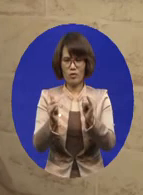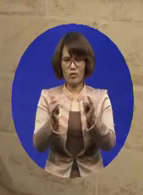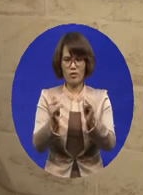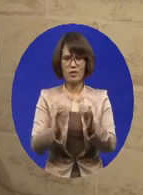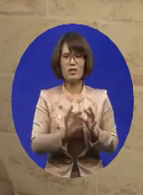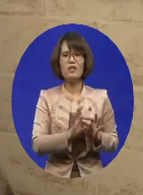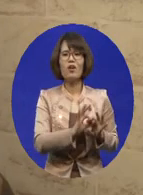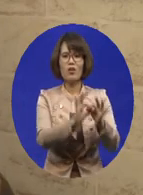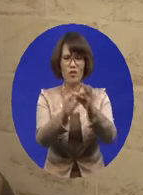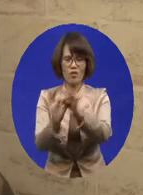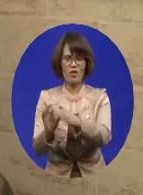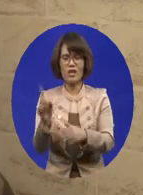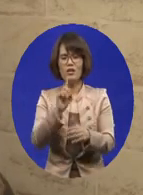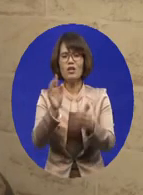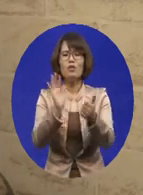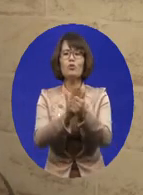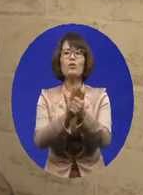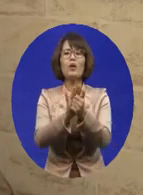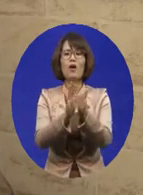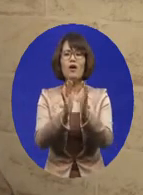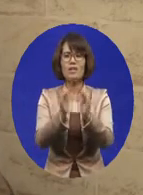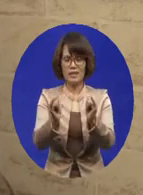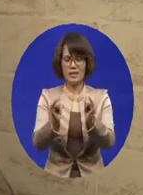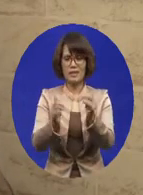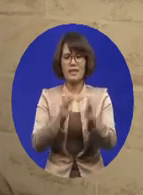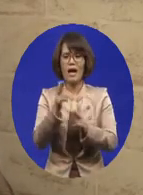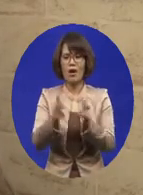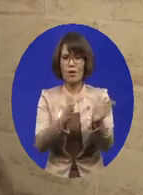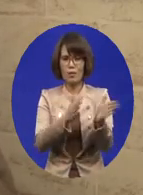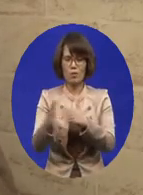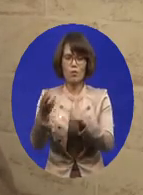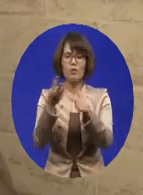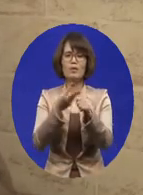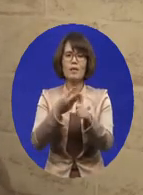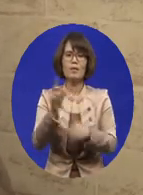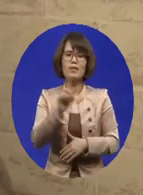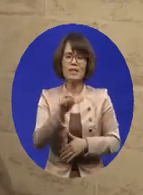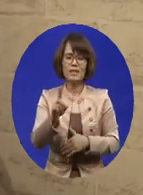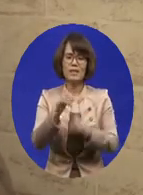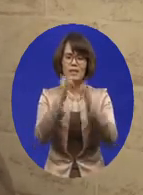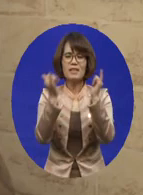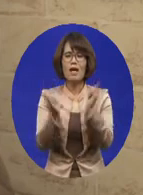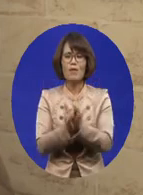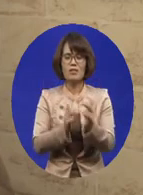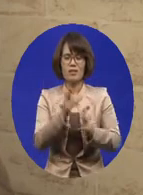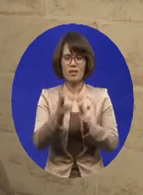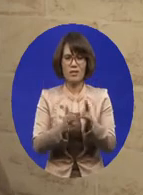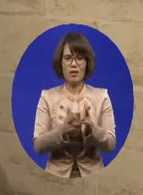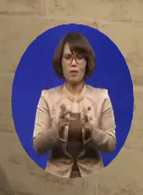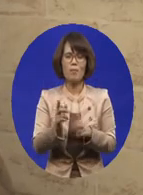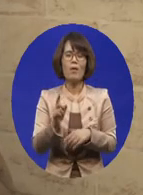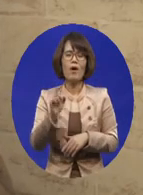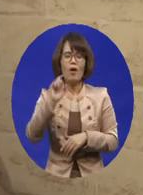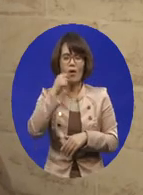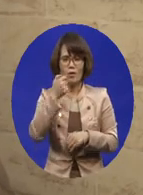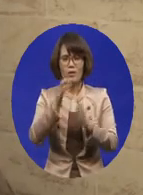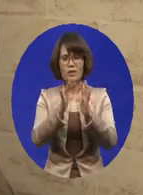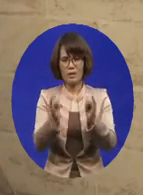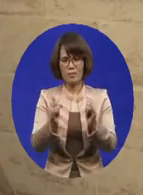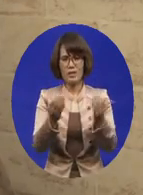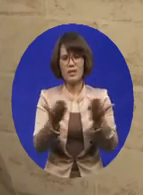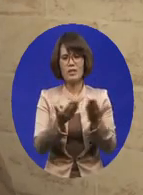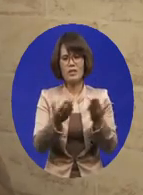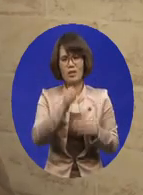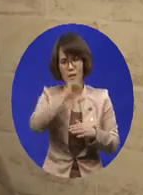연결해주는 후견인 사업을 하고 있고, 그 다음에 네 번째는 사회적 기업, 어려운 사람들에게 직업을